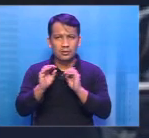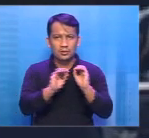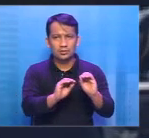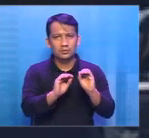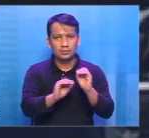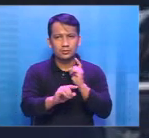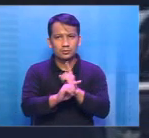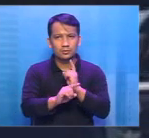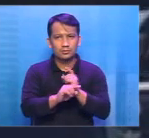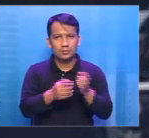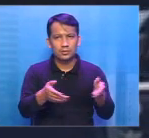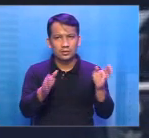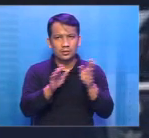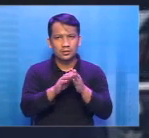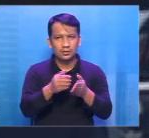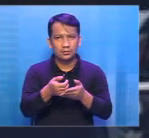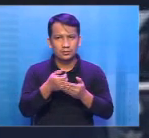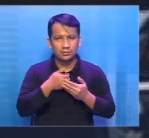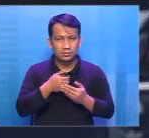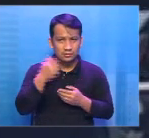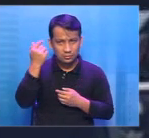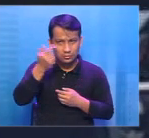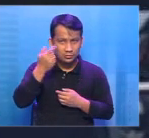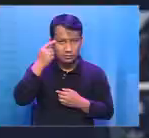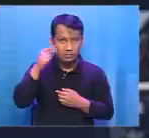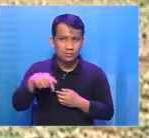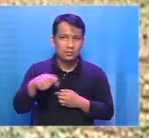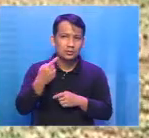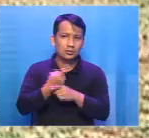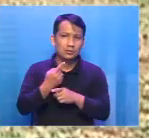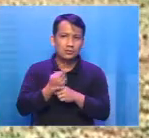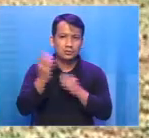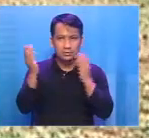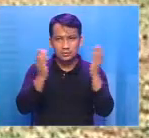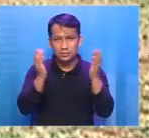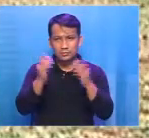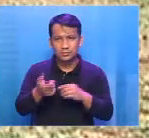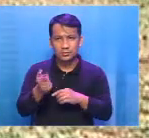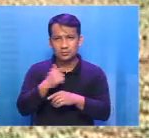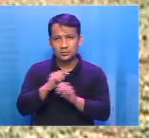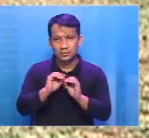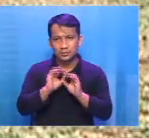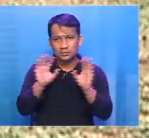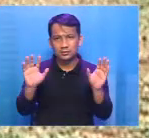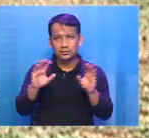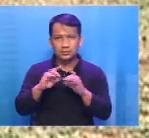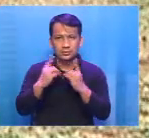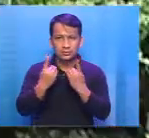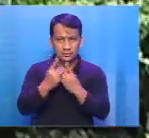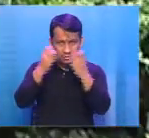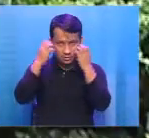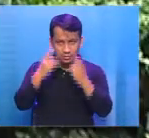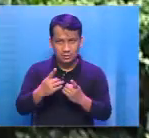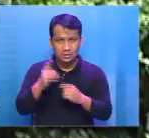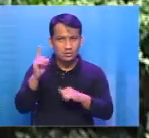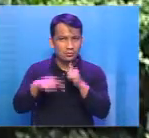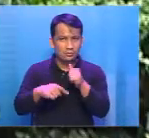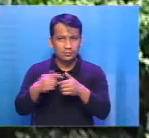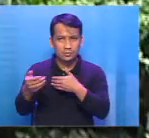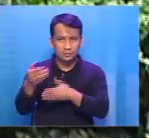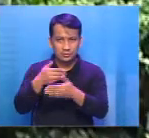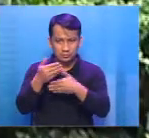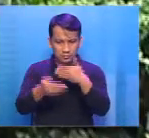turuan silang hingin sa gobyerno ang maayos na serbisyo. Paglilinaw naman ng Department of Education, hindi pa dumaan